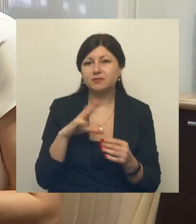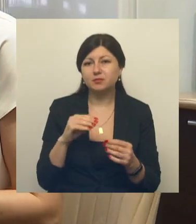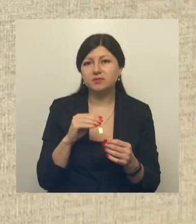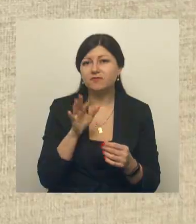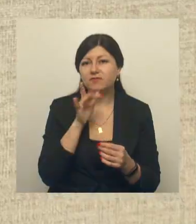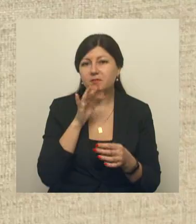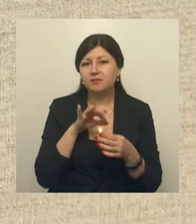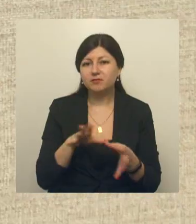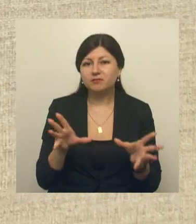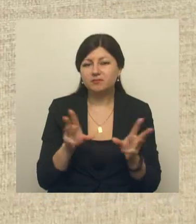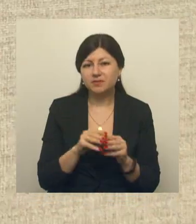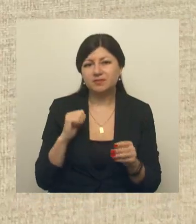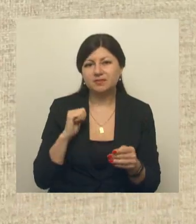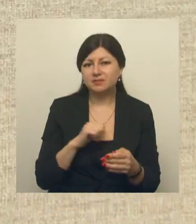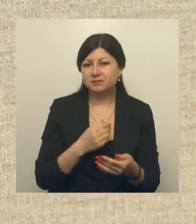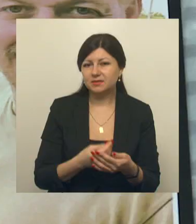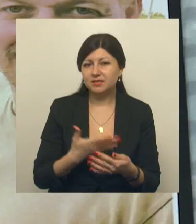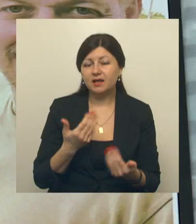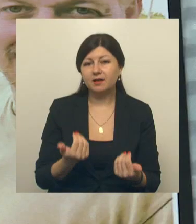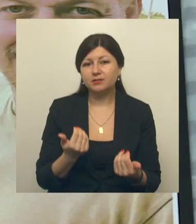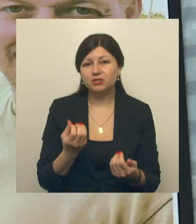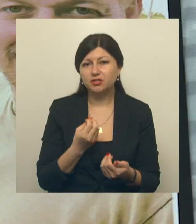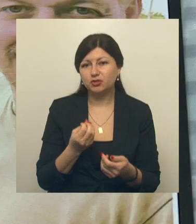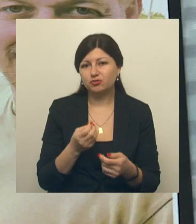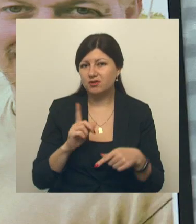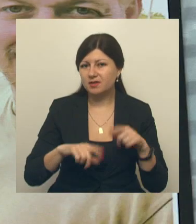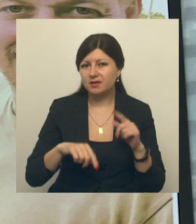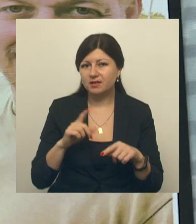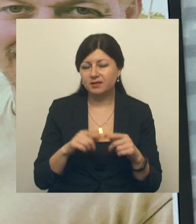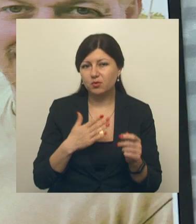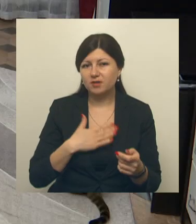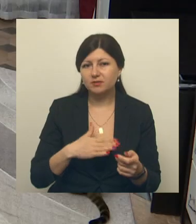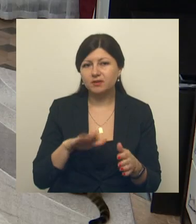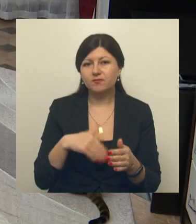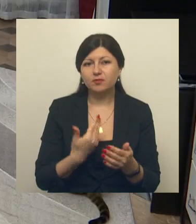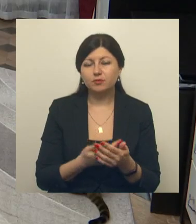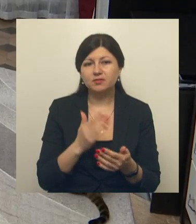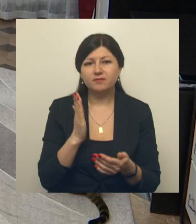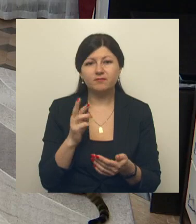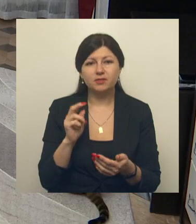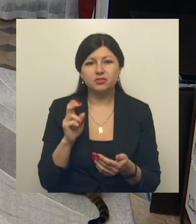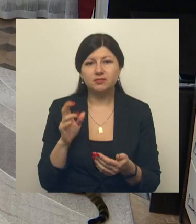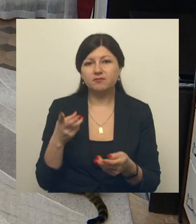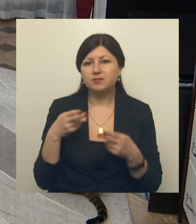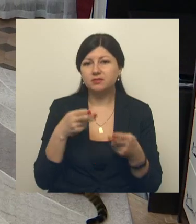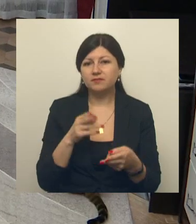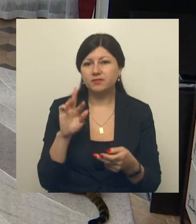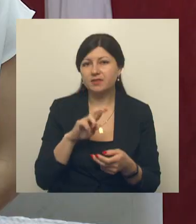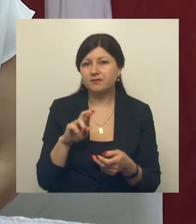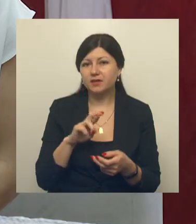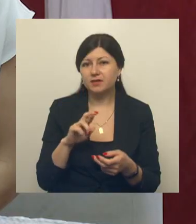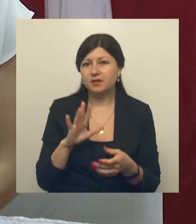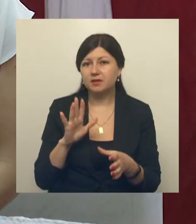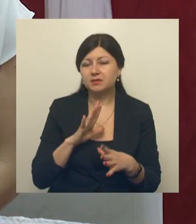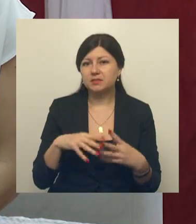проведенное вместе, стало самым ценным, а сейчас еще и редким удовольствием. В отпуск глава семьи Вячеслав приезжал в январе. Тогда судьба